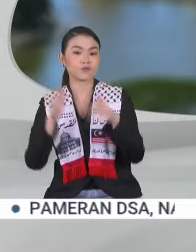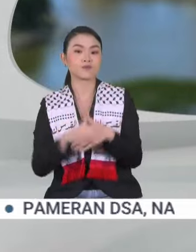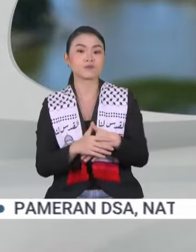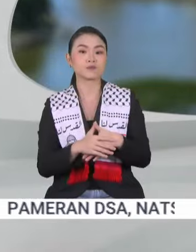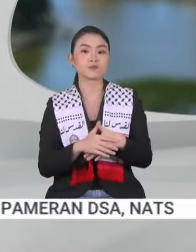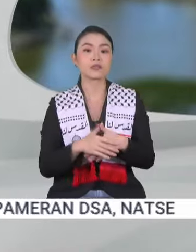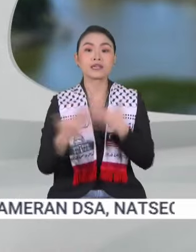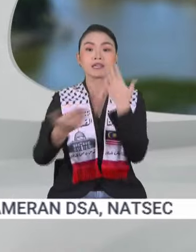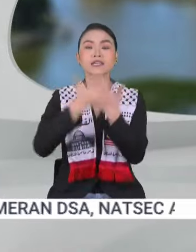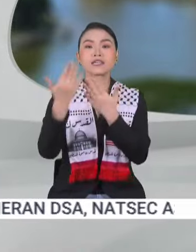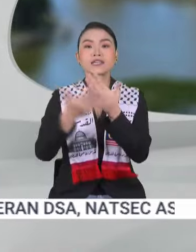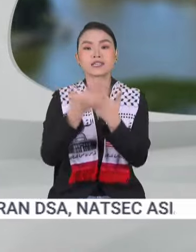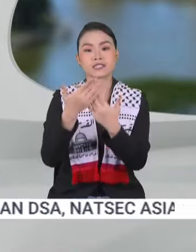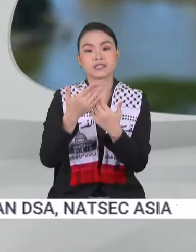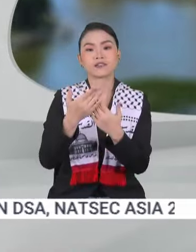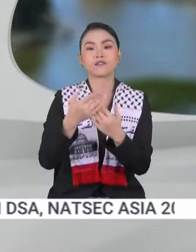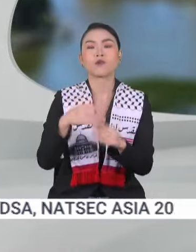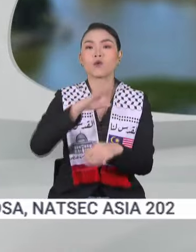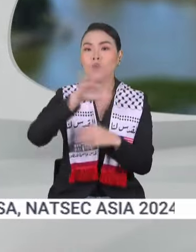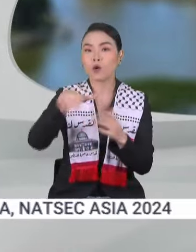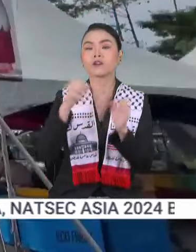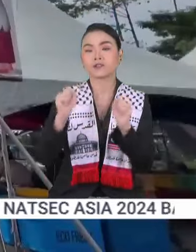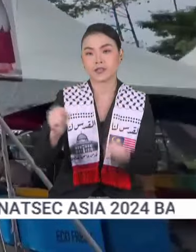untuk orang ramai berbuka